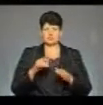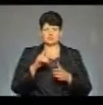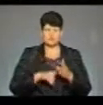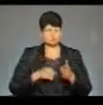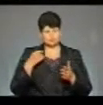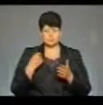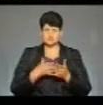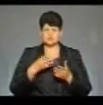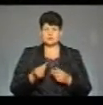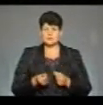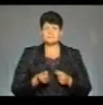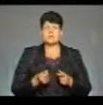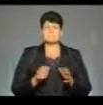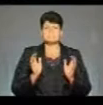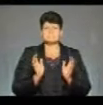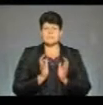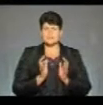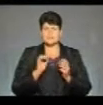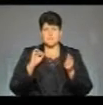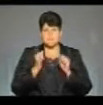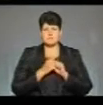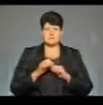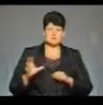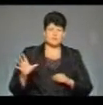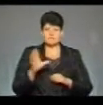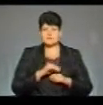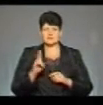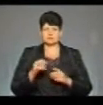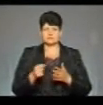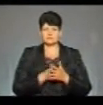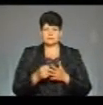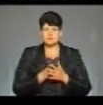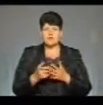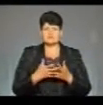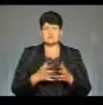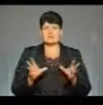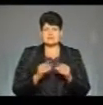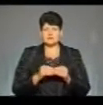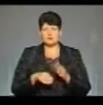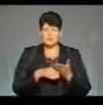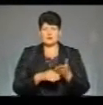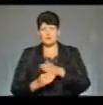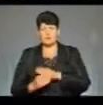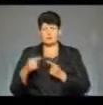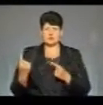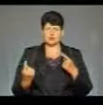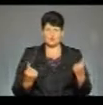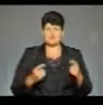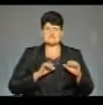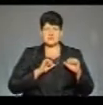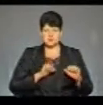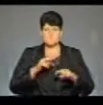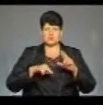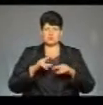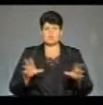ціну. Свято берегти пам'ять про всіх, хто здобув її для нас. Єднаємося, допомагаємо одне одному, захищаємо,